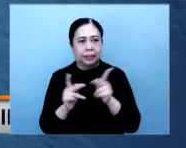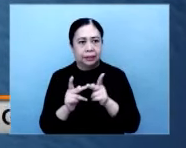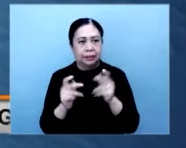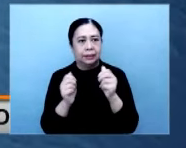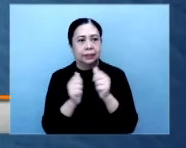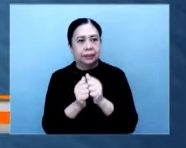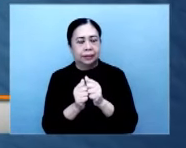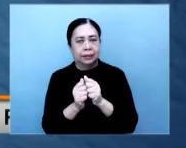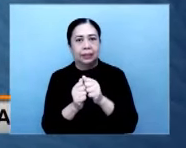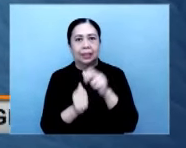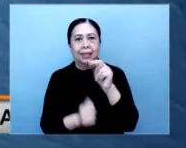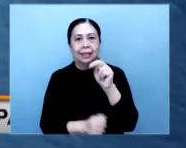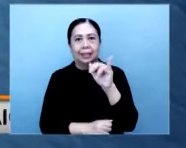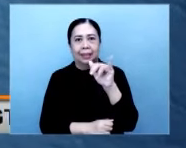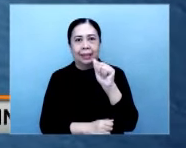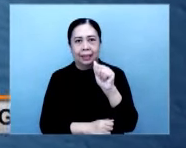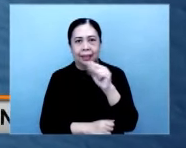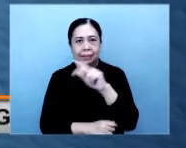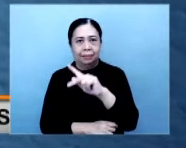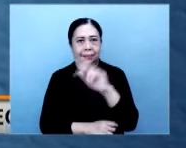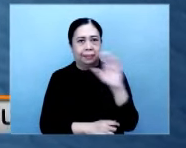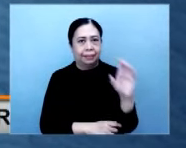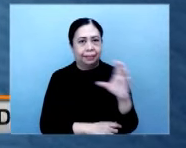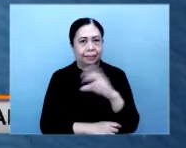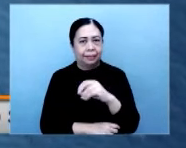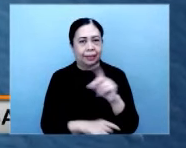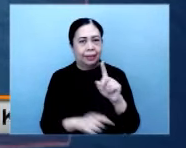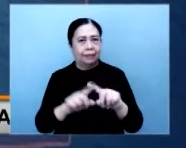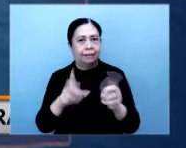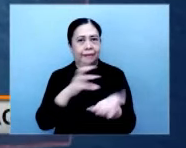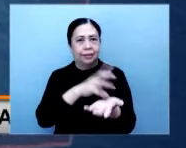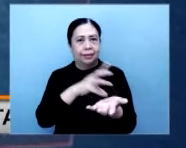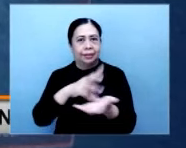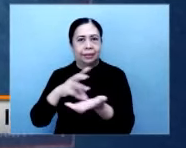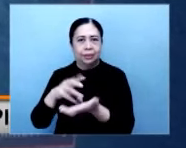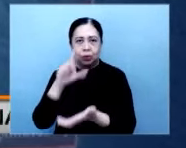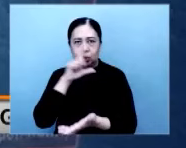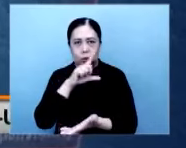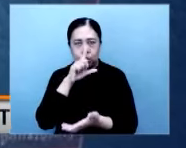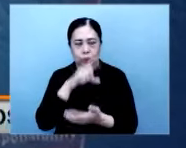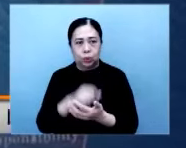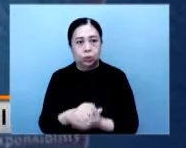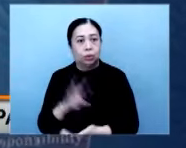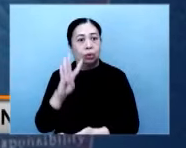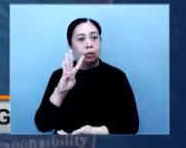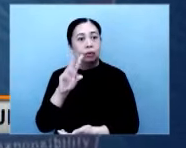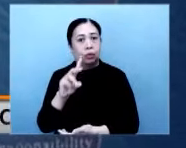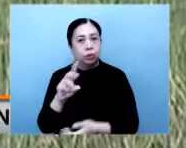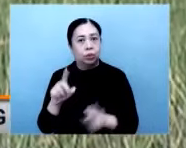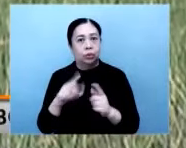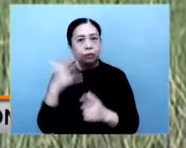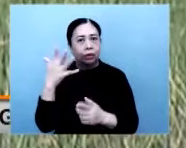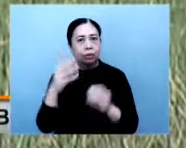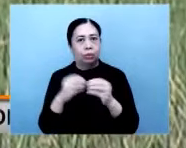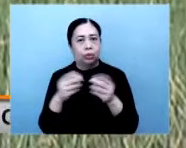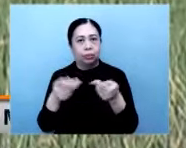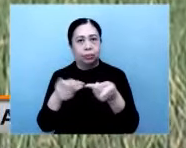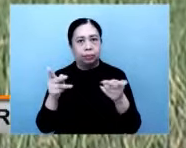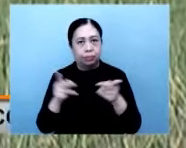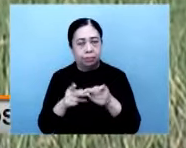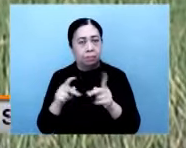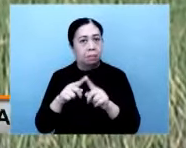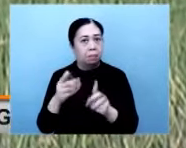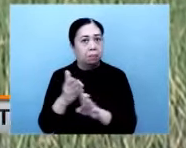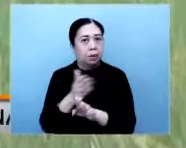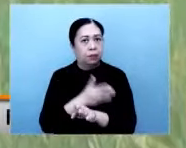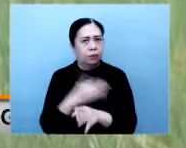Ninoy Aquino International Airport sa Pasay at ilang lungsod sa Luzon. Habang 42 degrees naman sa 5 pang lugar. Pero bago pa yan,